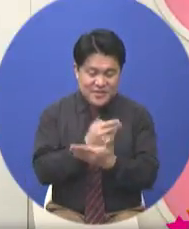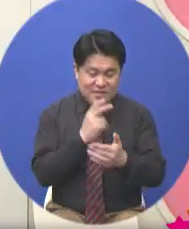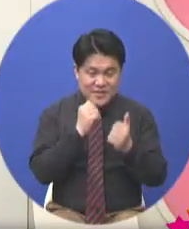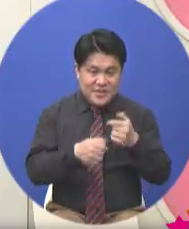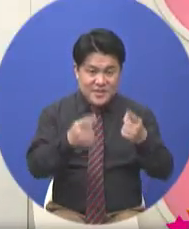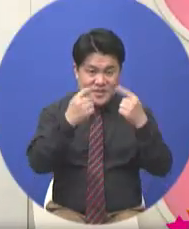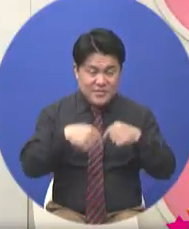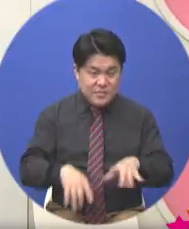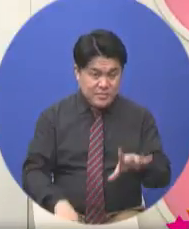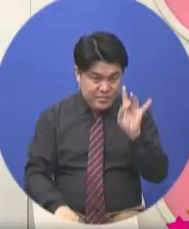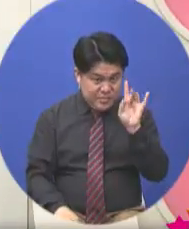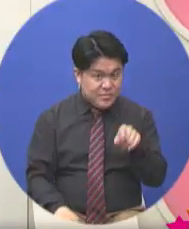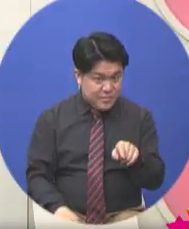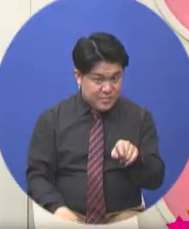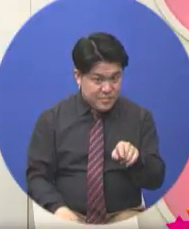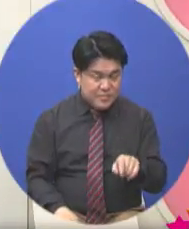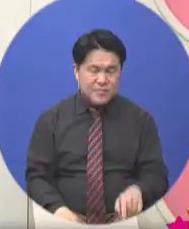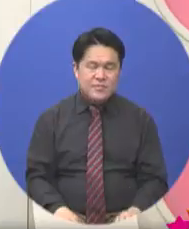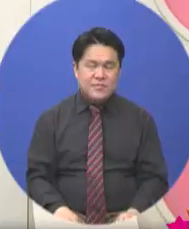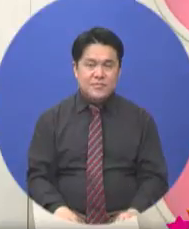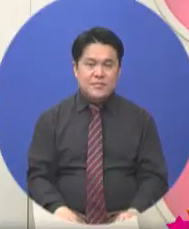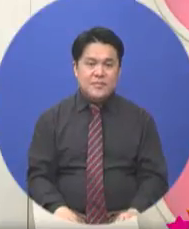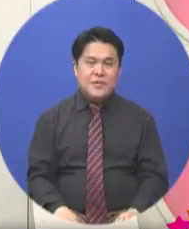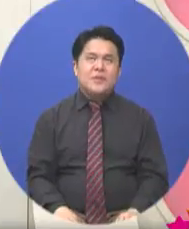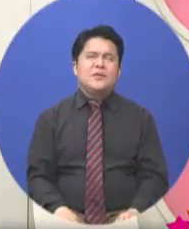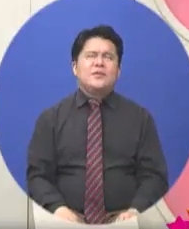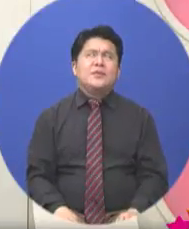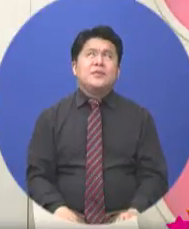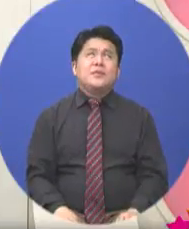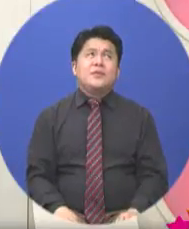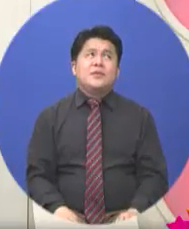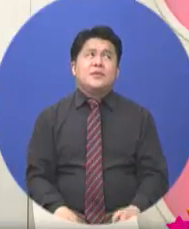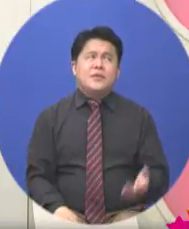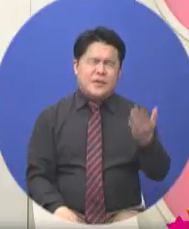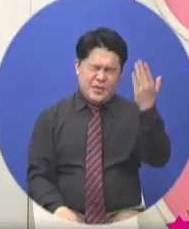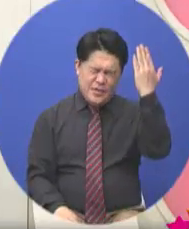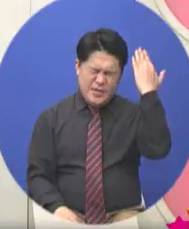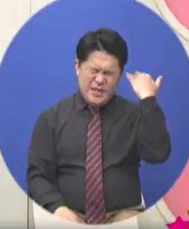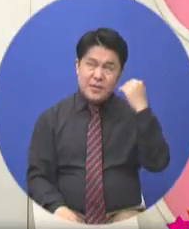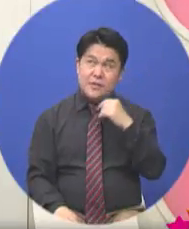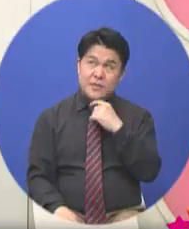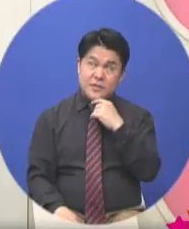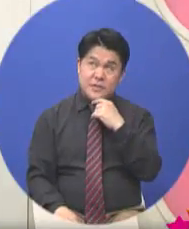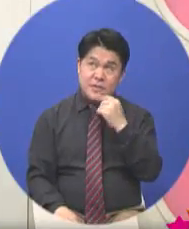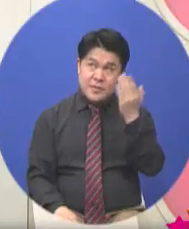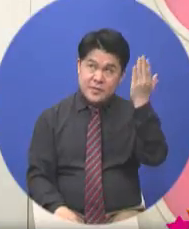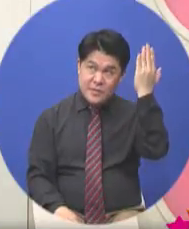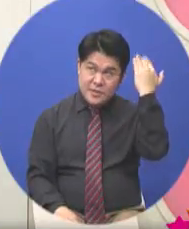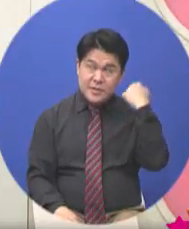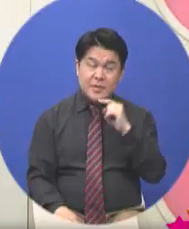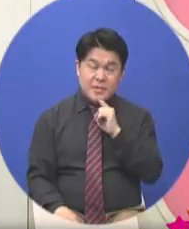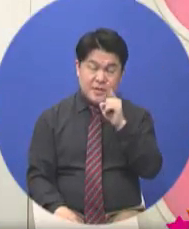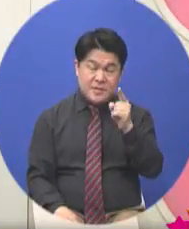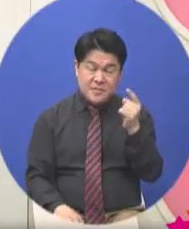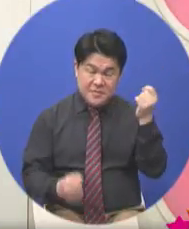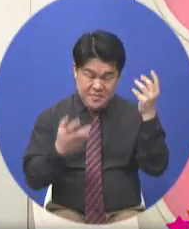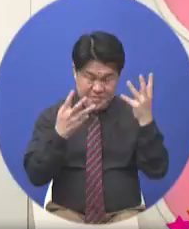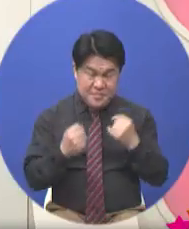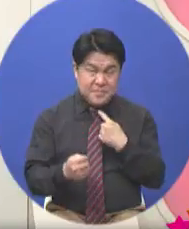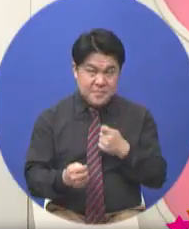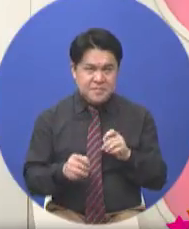게 처음이신가요? 아, 몇 번 하셨구나. 옛날에는 좀 했었는데.